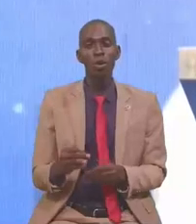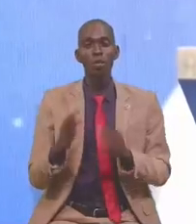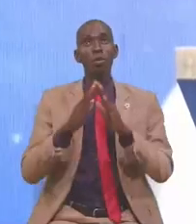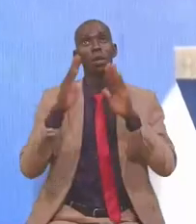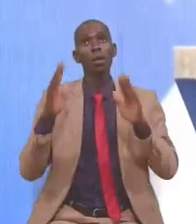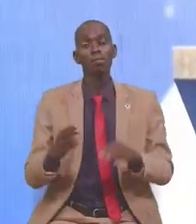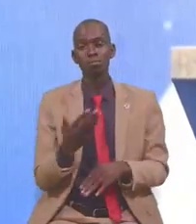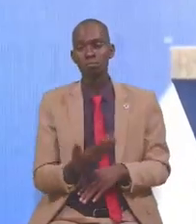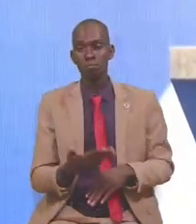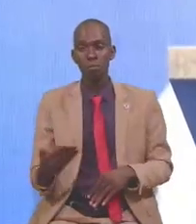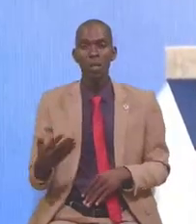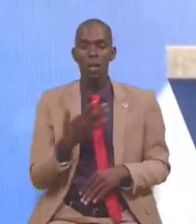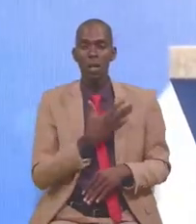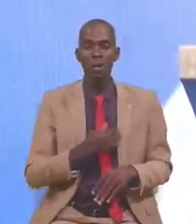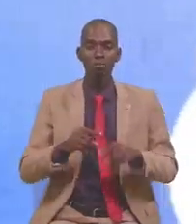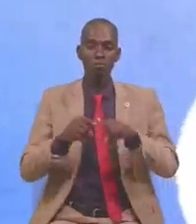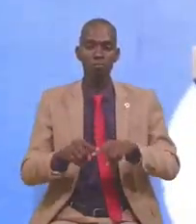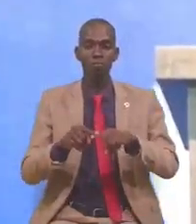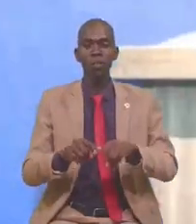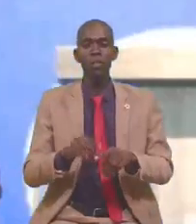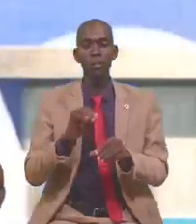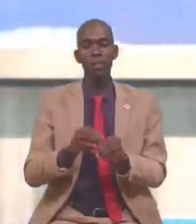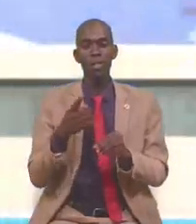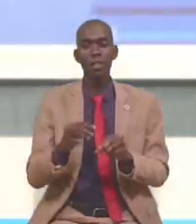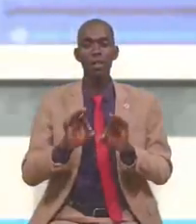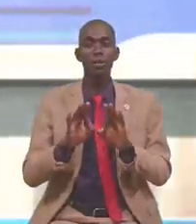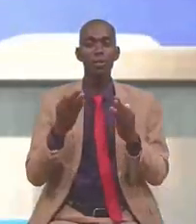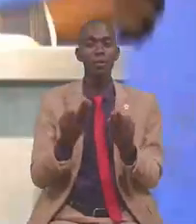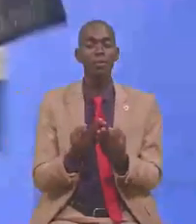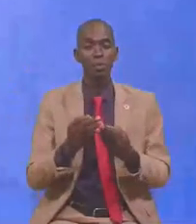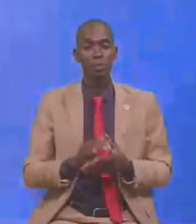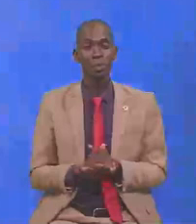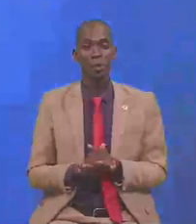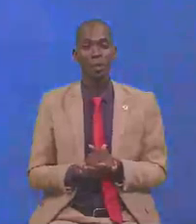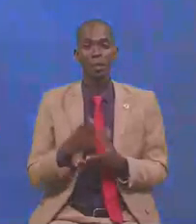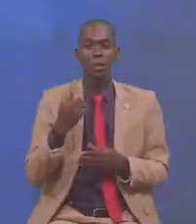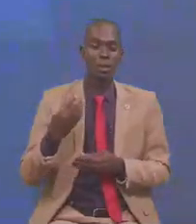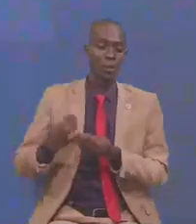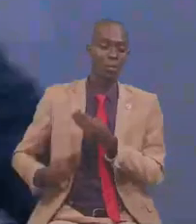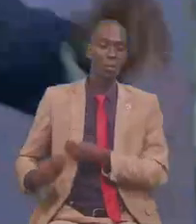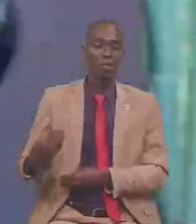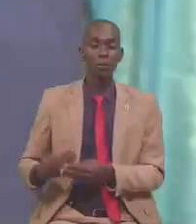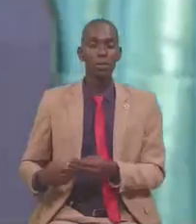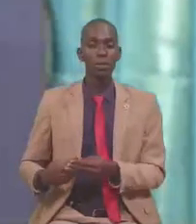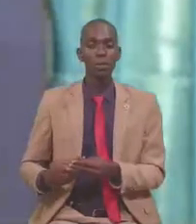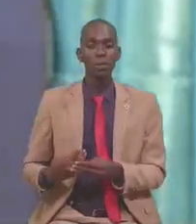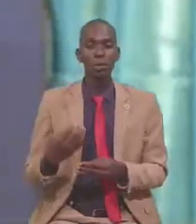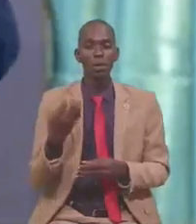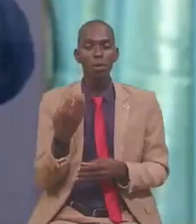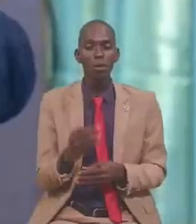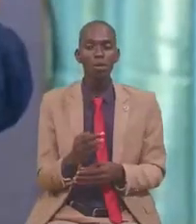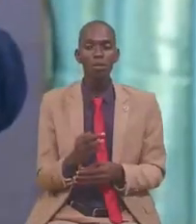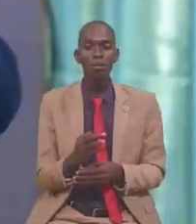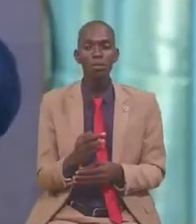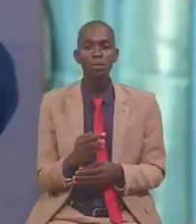des dépendants dans la famille. Le droit d'aînesse. Comprenez,